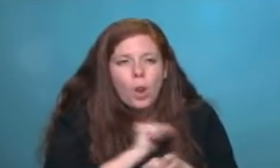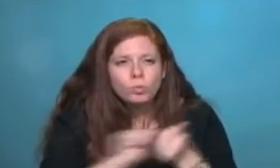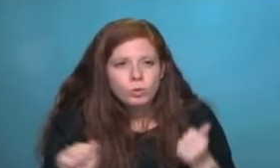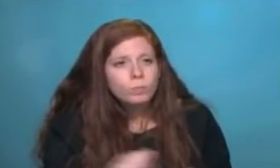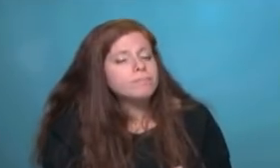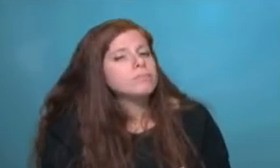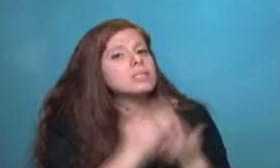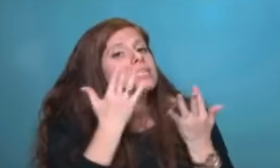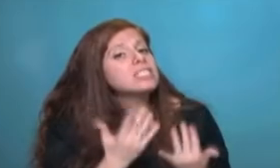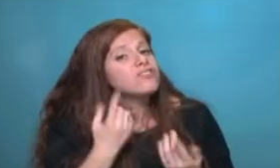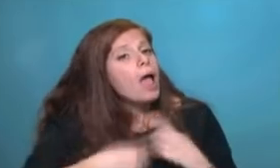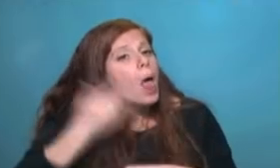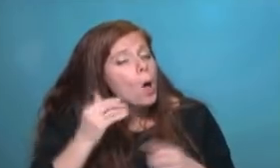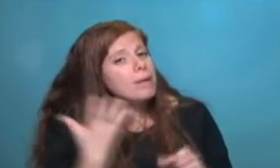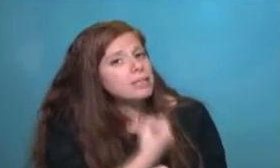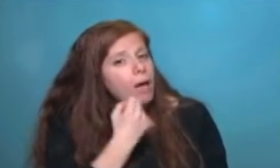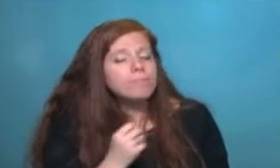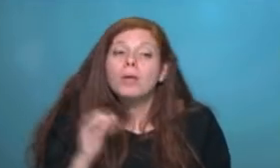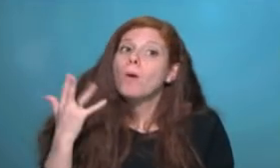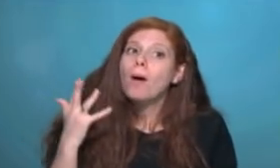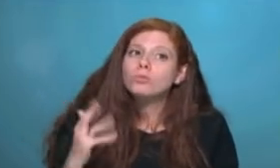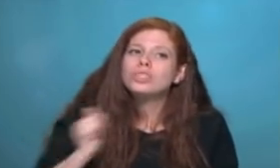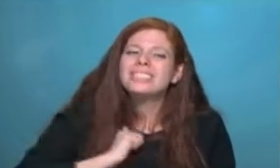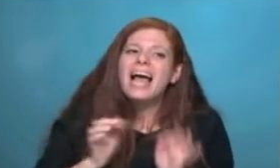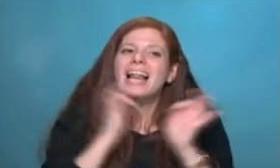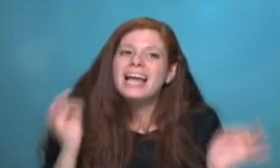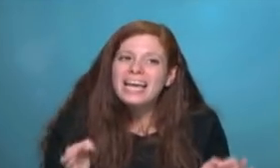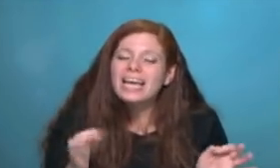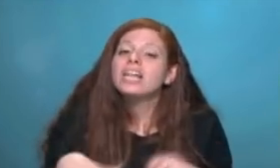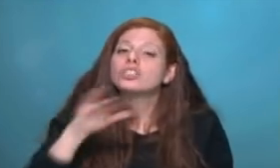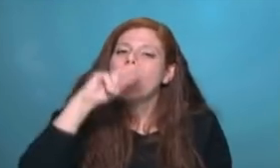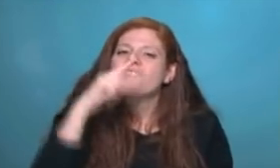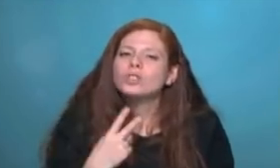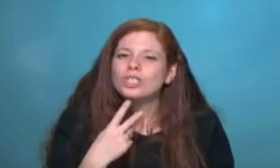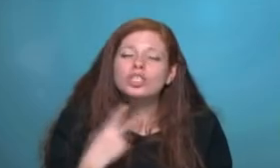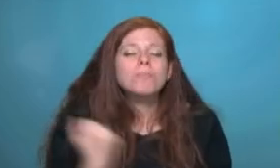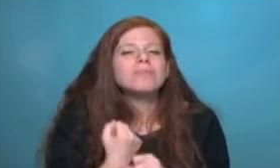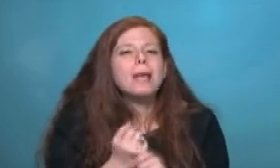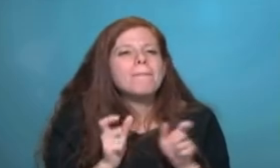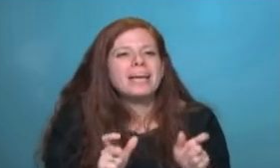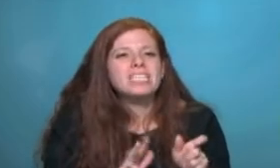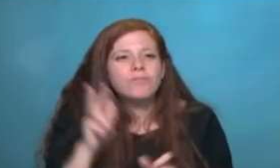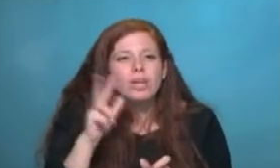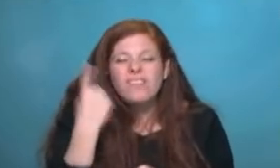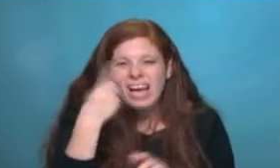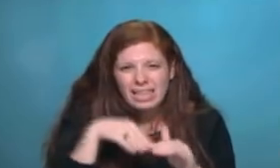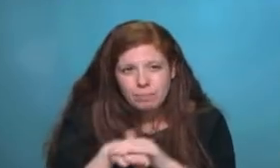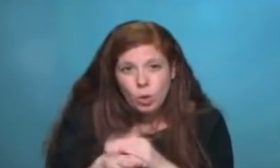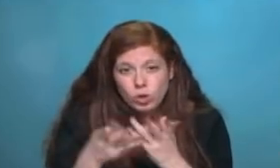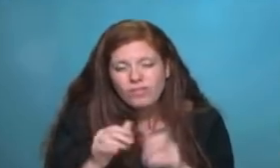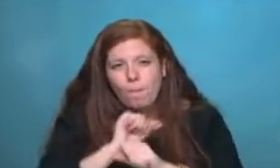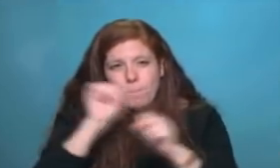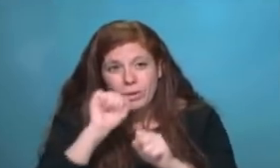לאחור, בהצלחה. ביום חמישי החל צהל בשלב השני של מבצע מגן צפוני ופוצץ את אחת המנהרות שנחשפו.